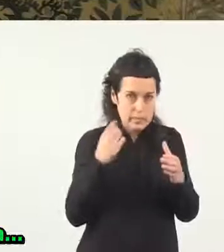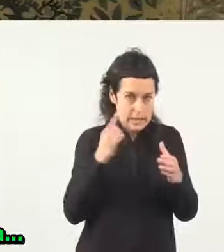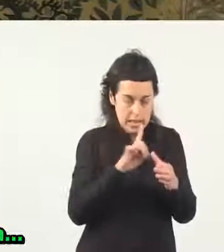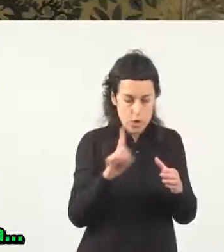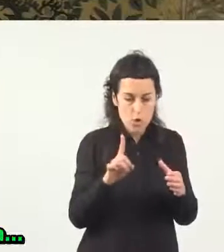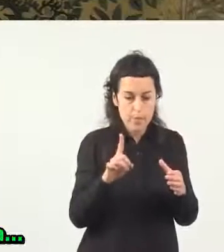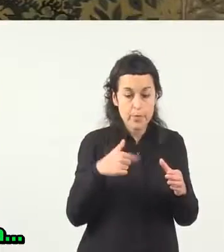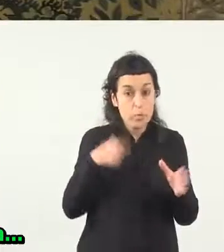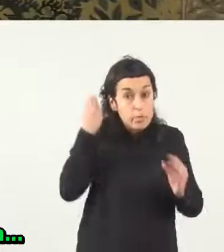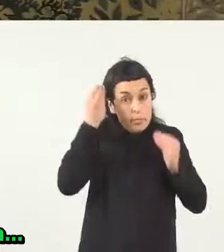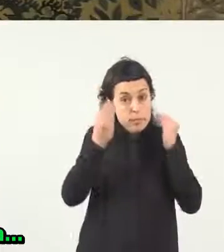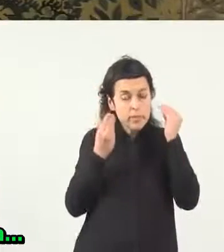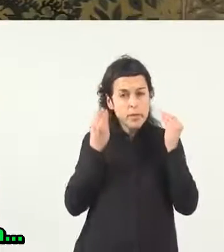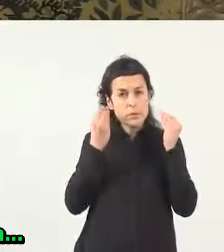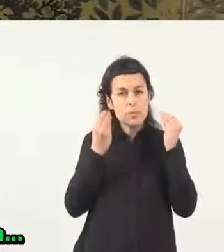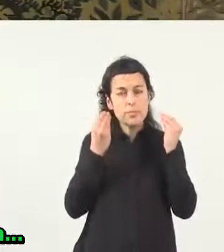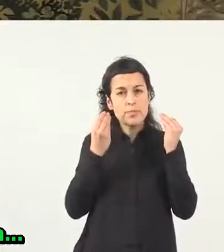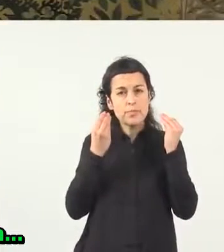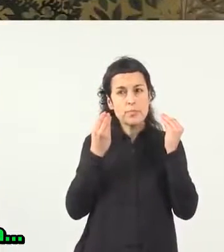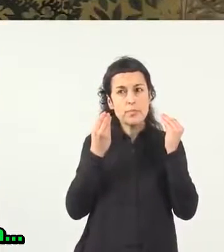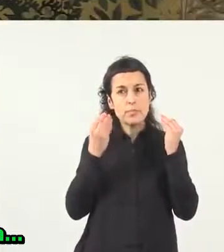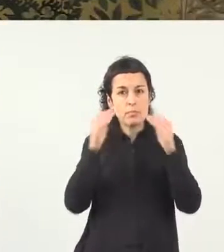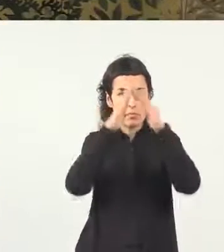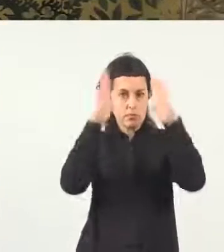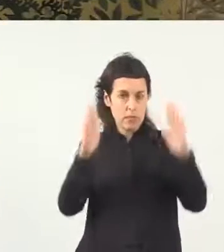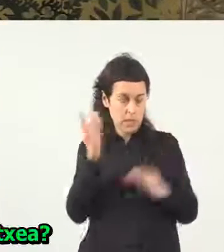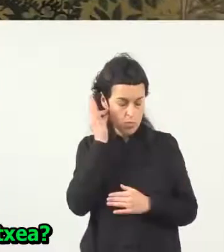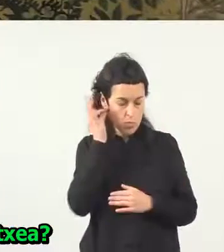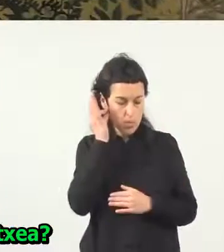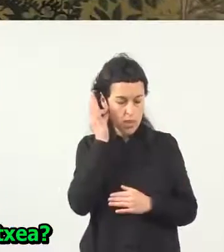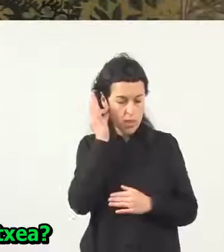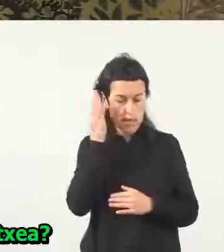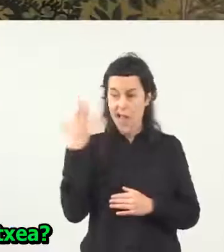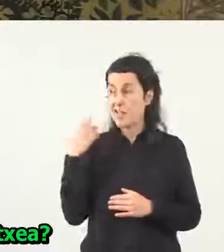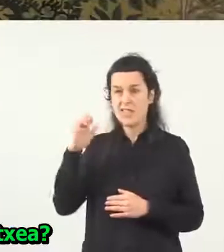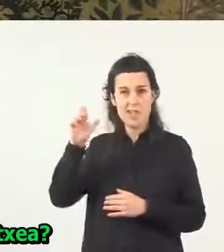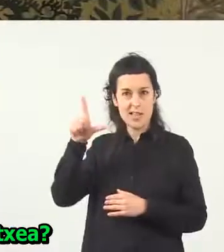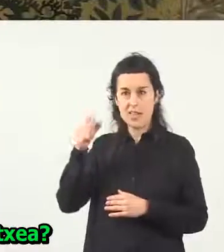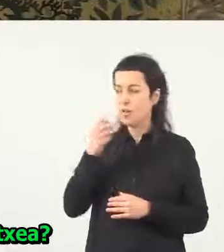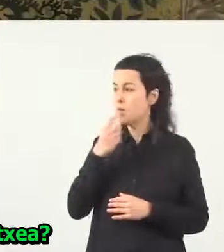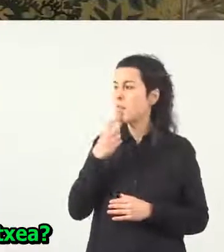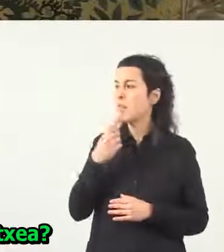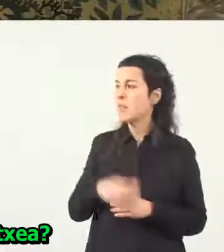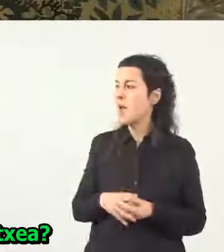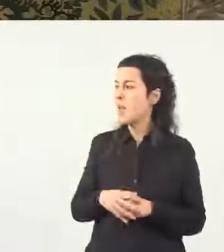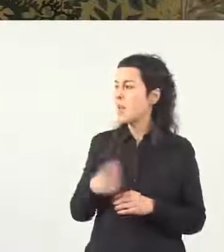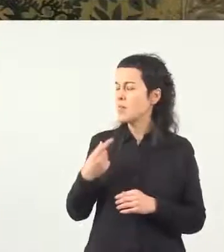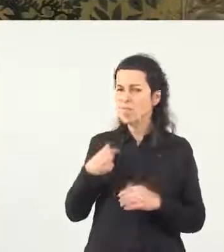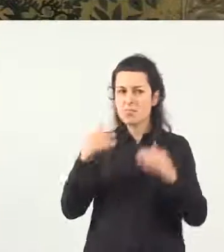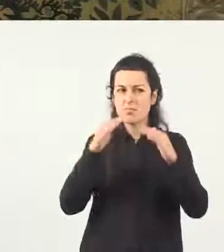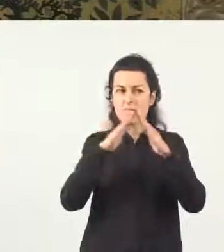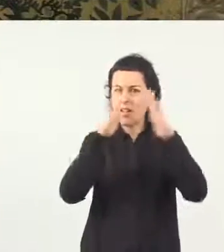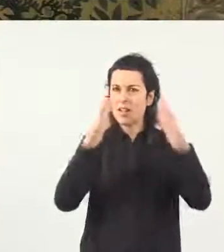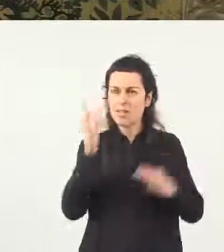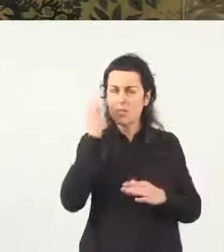niri iruditzen zait, emakumen etxea, lehen elok esaten zian, noraino deitu behar da emakumen etxea,